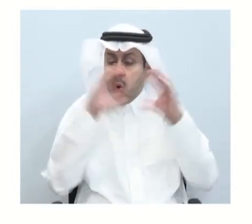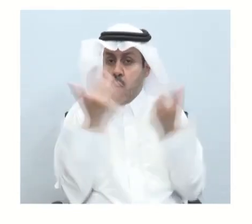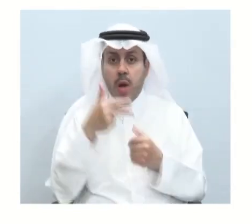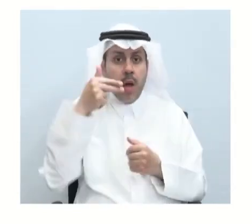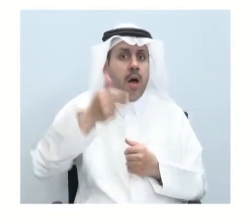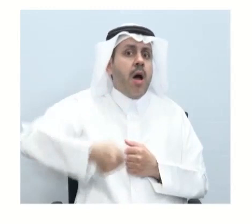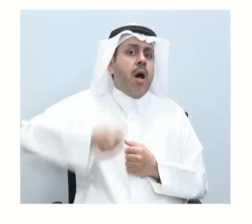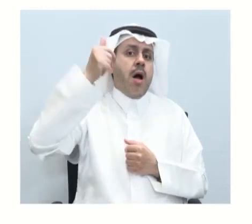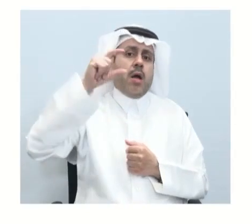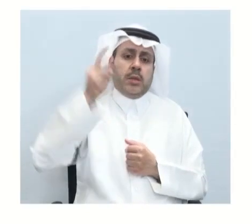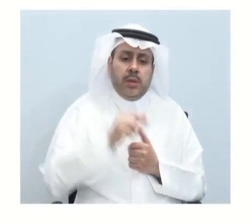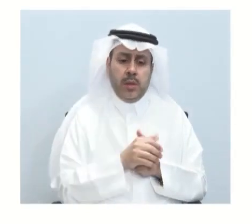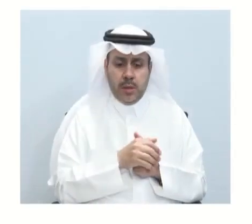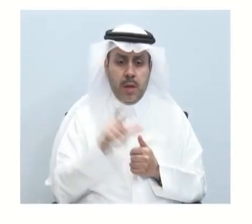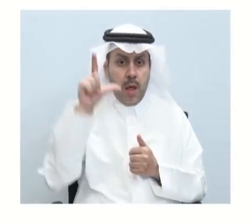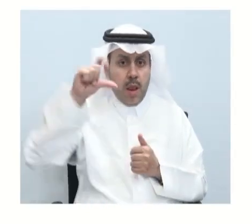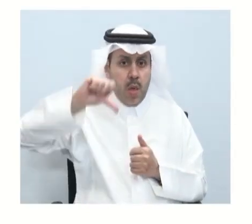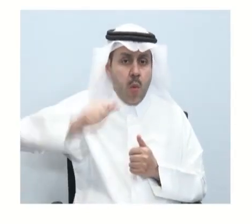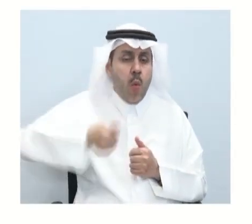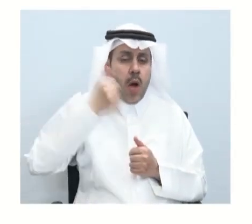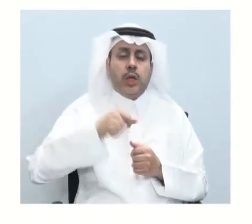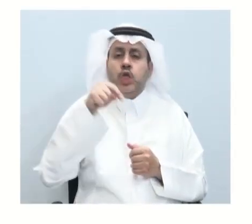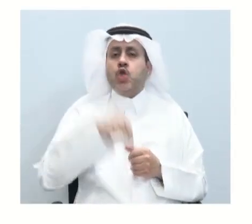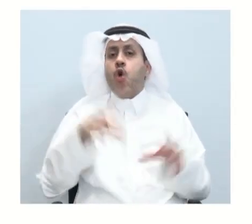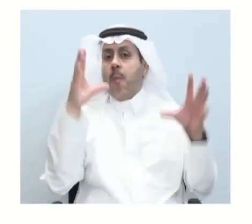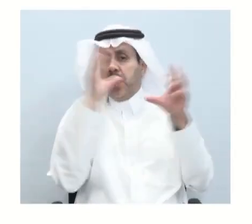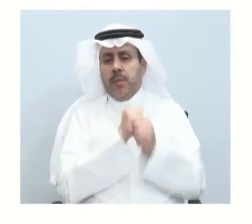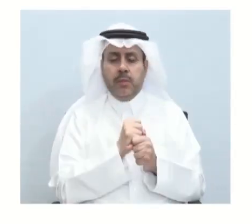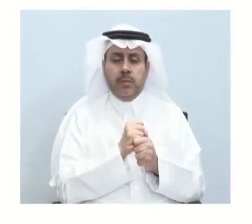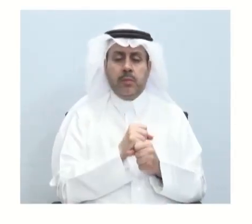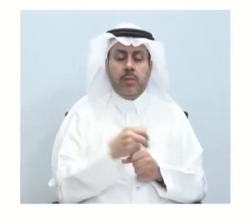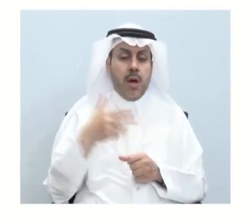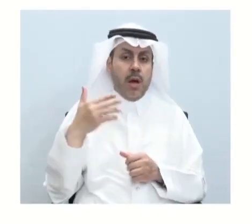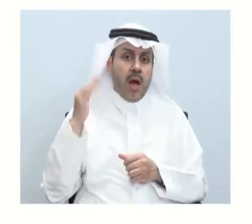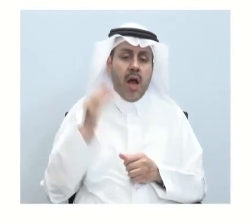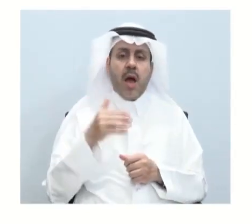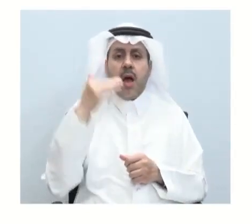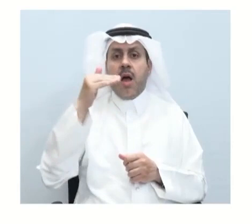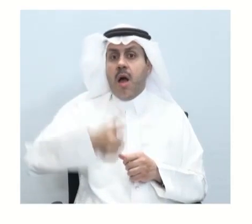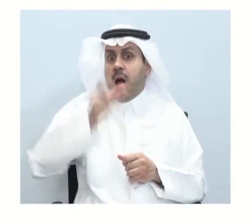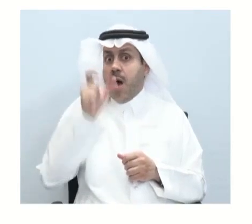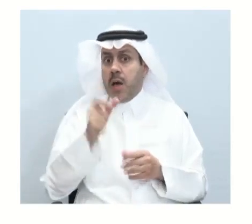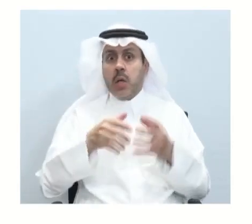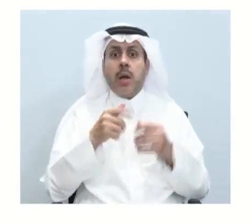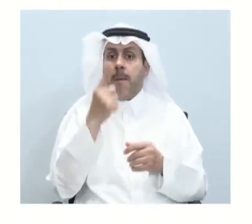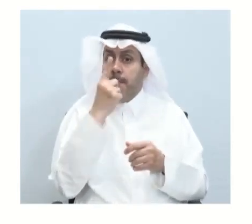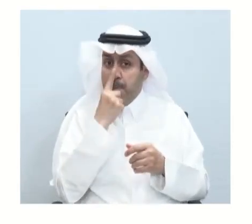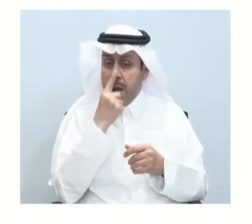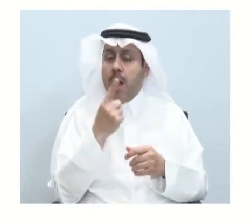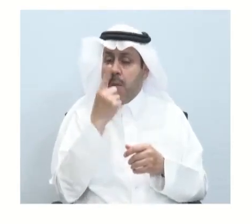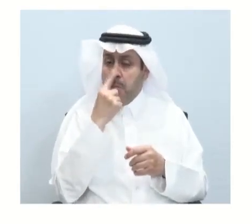نسال الله ان يعافينا واياكم وهذه عقوبه شديده لمن غدر وخان على هذه البيعه